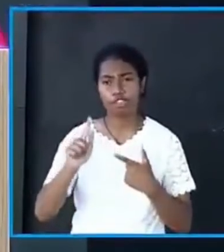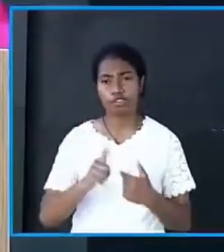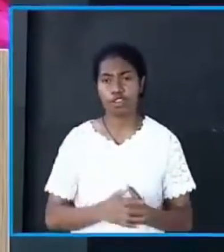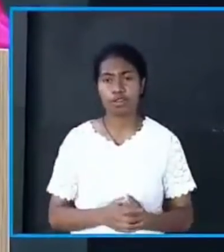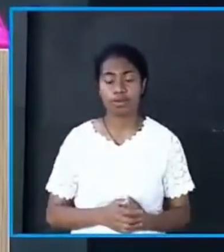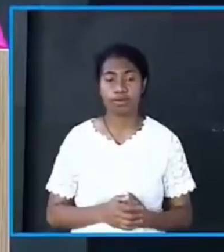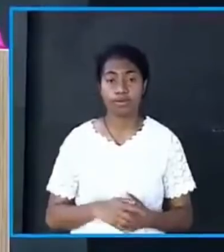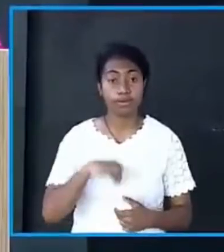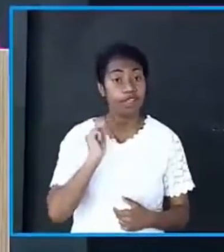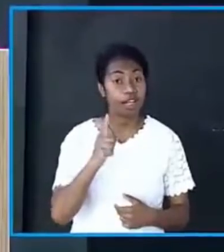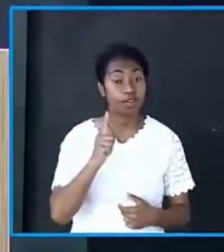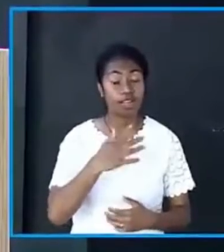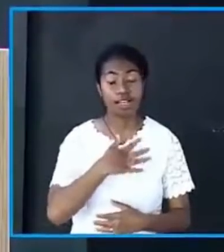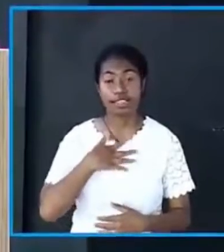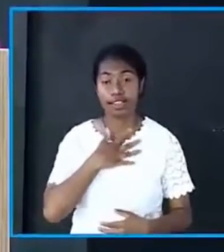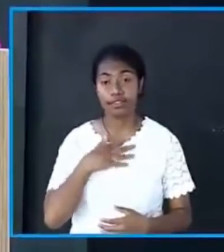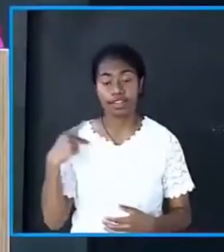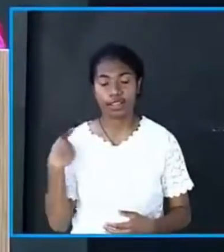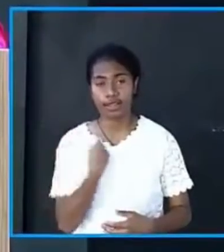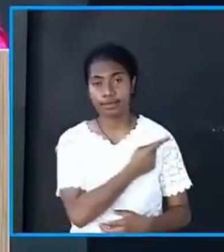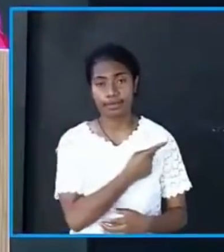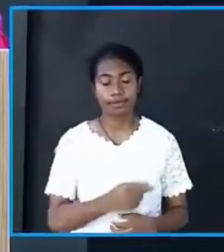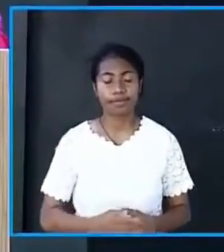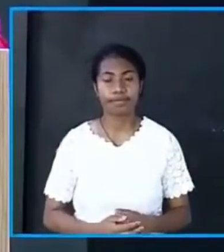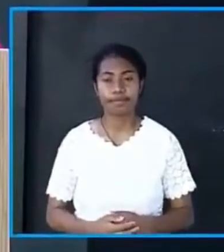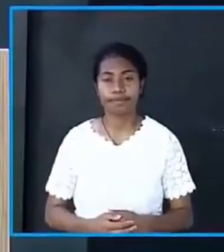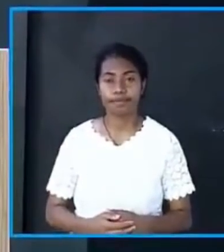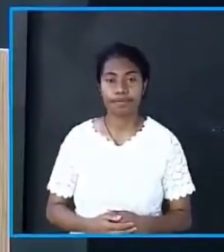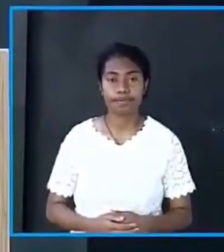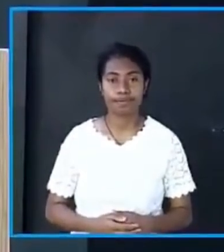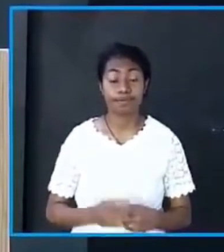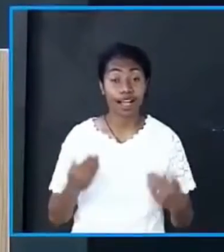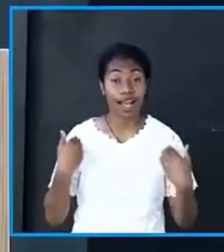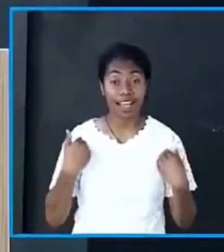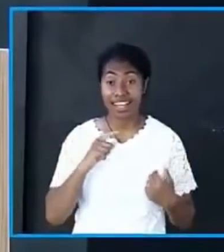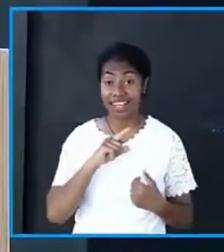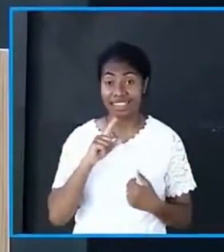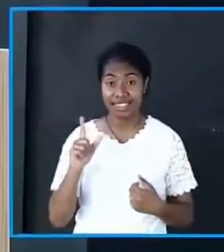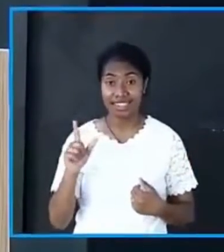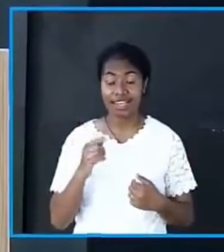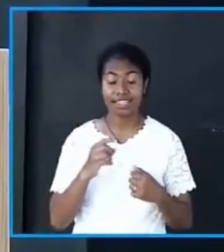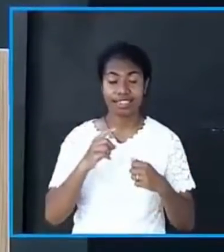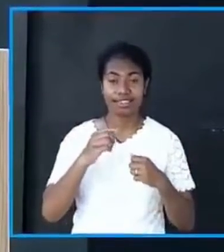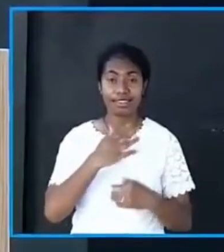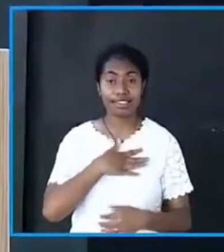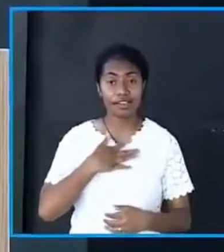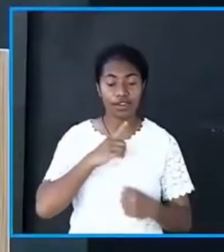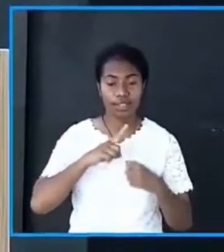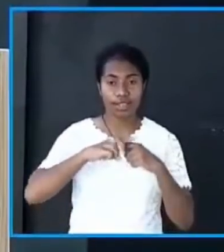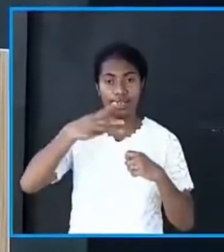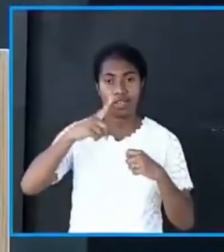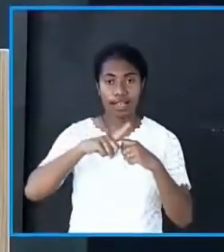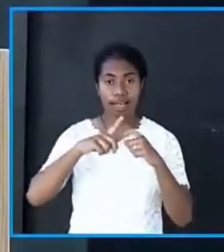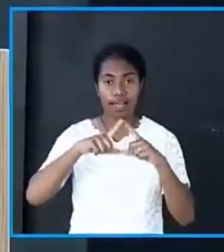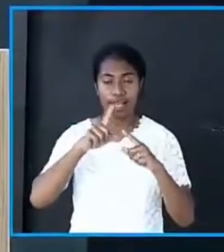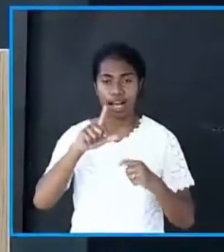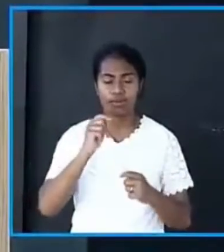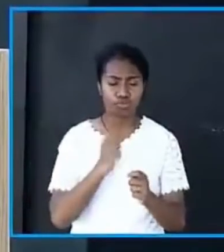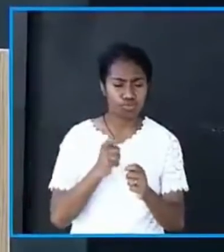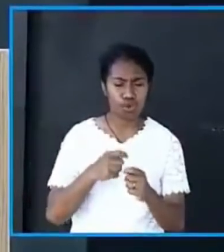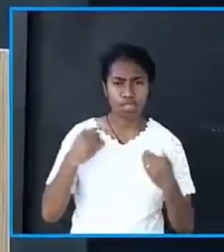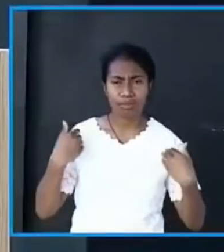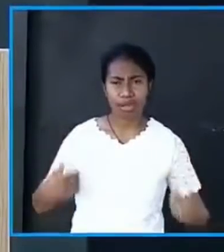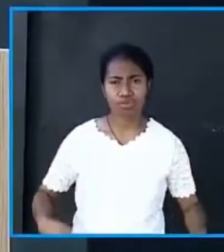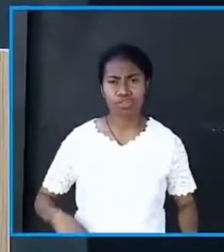itu masih pakai banget Hai dengan adanya sifat ke kali ini membuat manusia